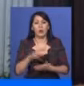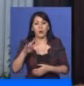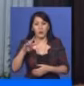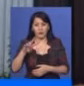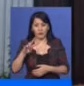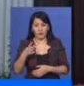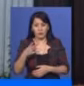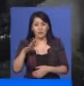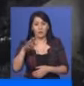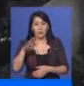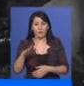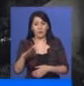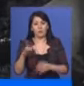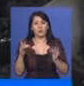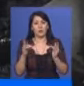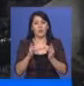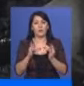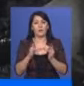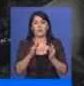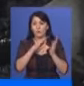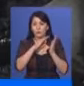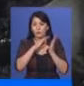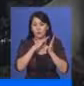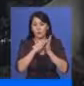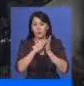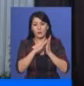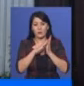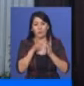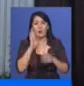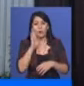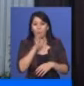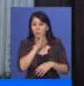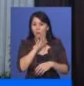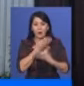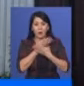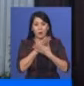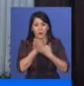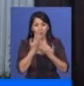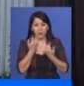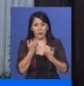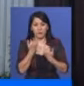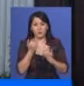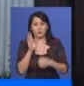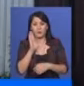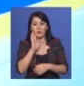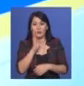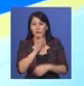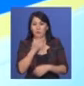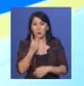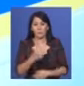баланы кроватьтің жатқанын. Ұйықтап кеткен ғой. Шешелер үйінде болмаған. Шеше келгенде шешесі мынау үйдің қасында жүрген.